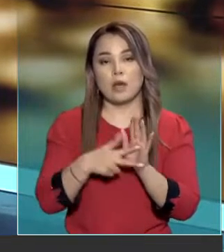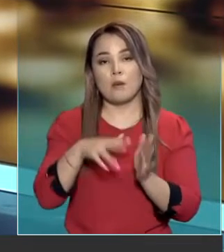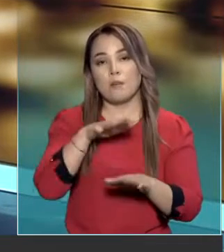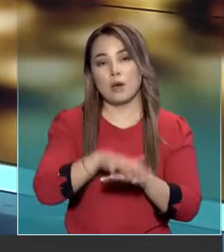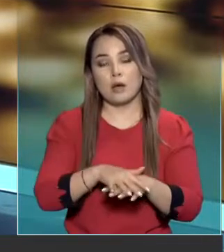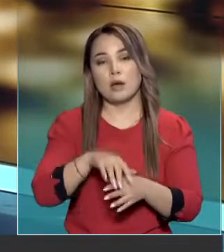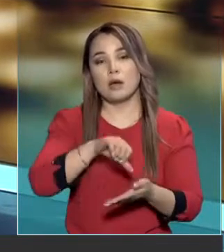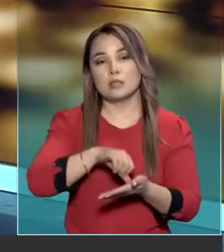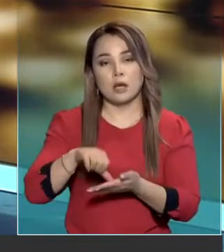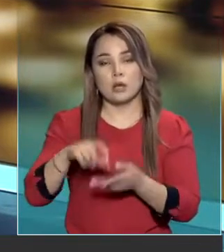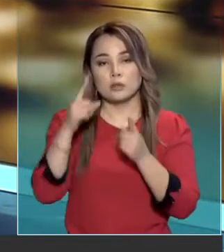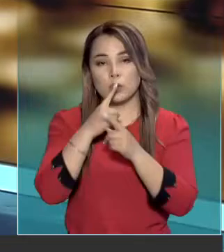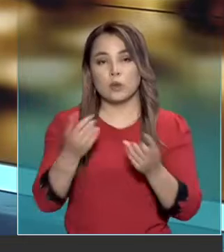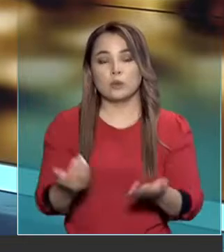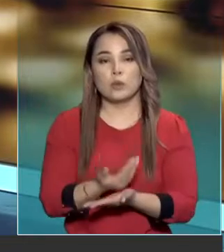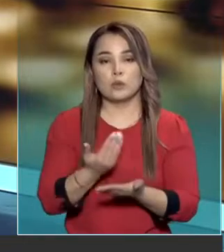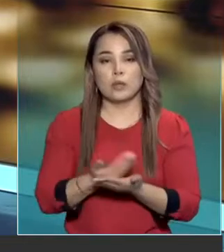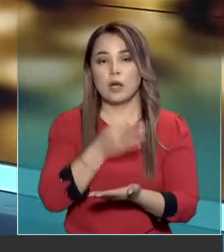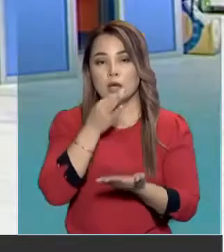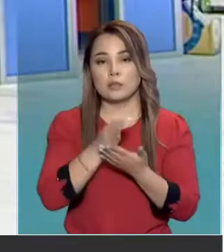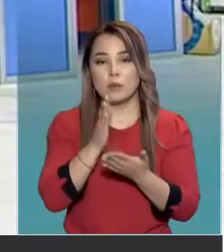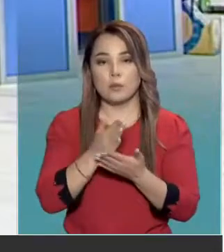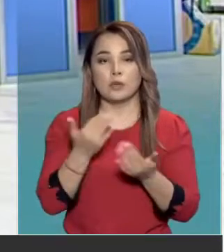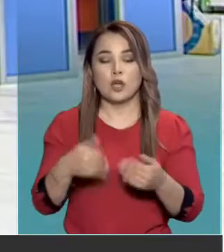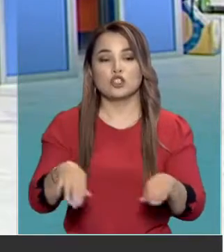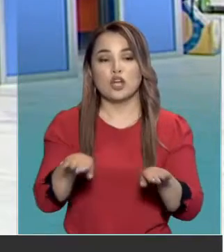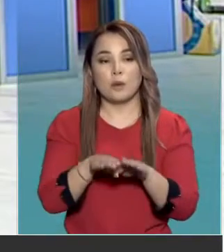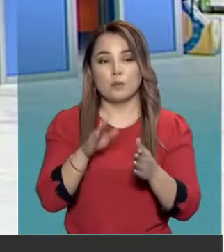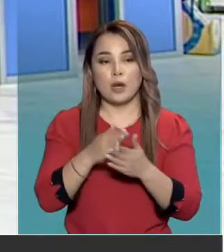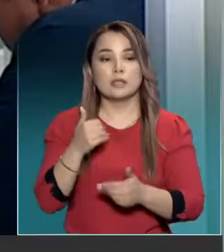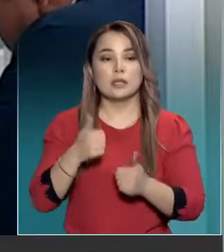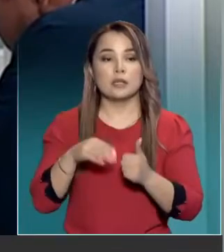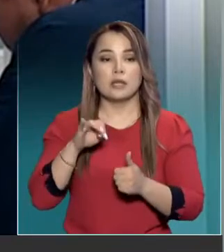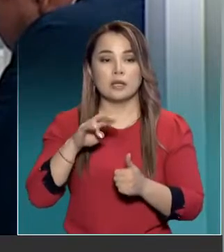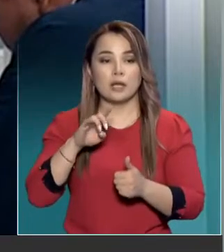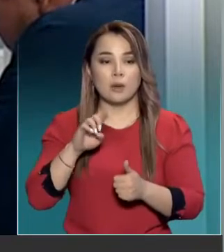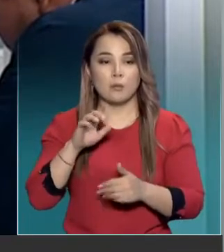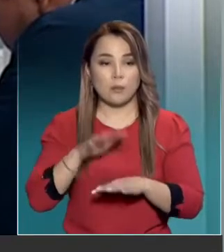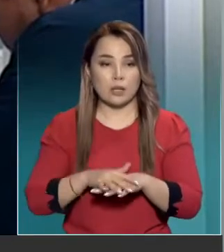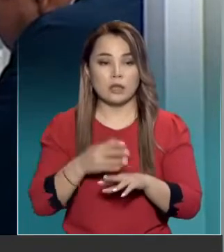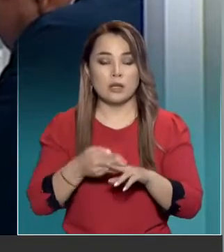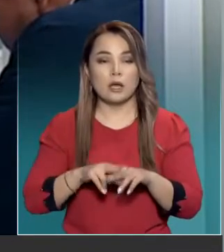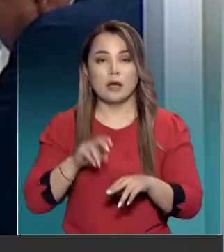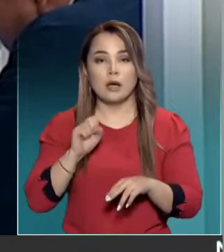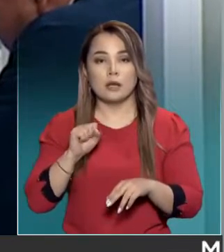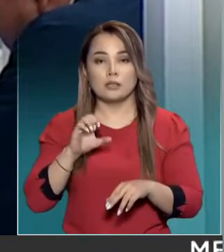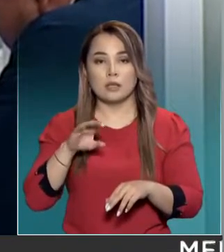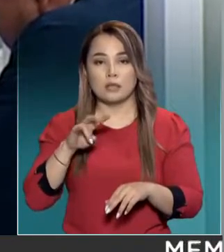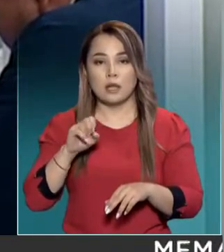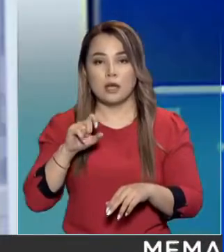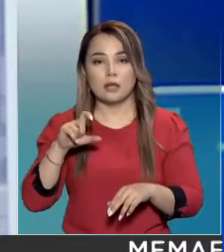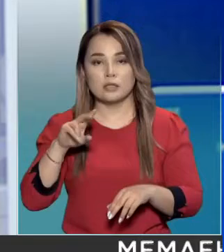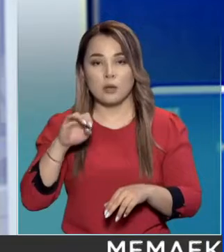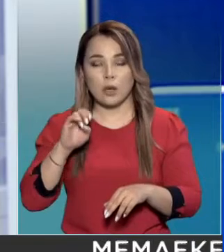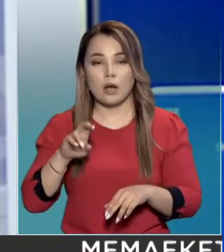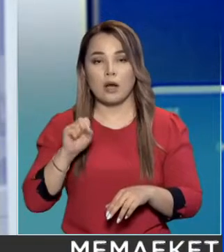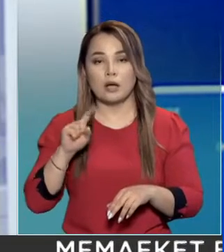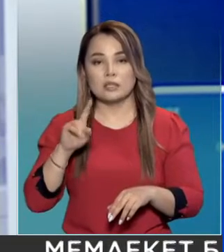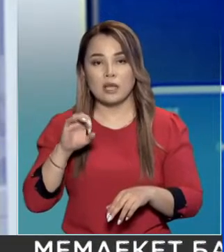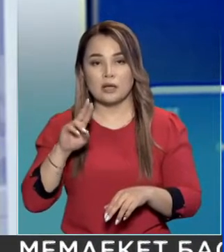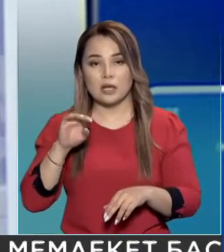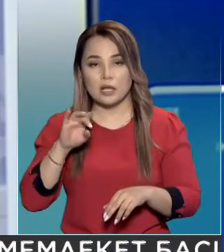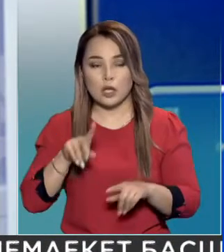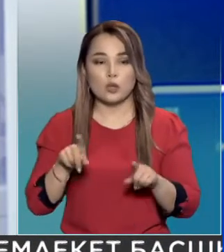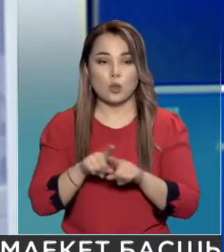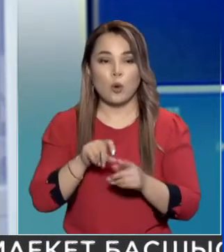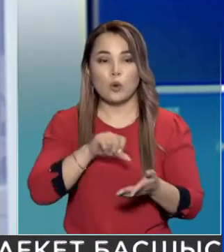қатысты тұрғындарға ескерту жасады. Бұл бұған дейін жабылып қалған Тенгри банк, Астана, Эксим банк, Азия кредит секілді банктердің